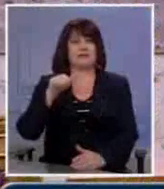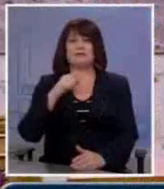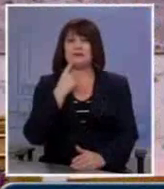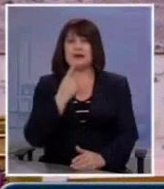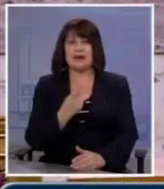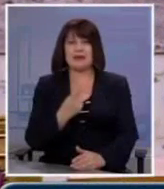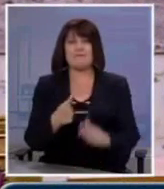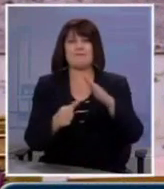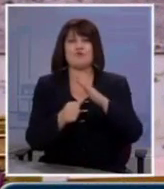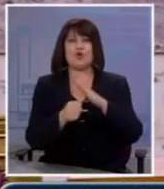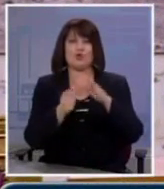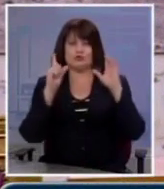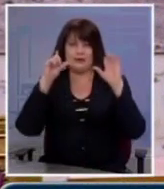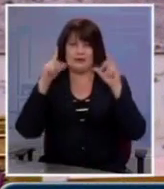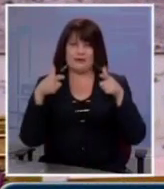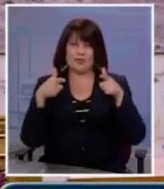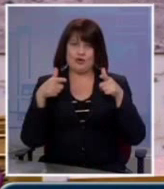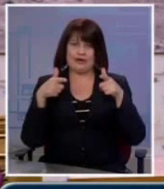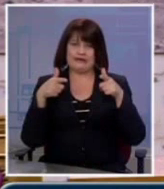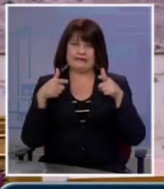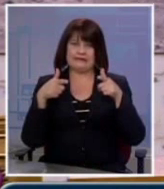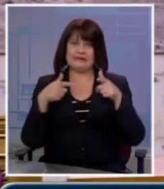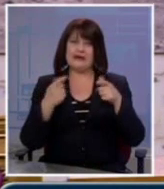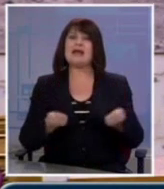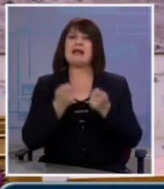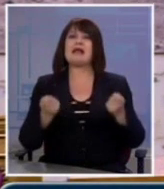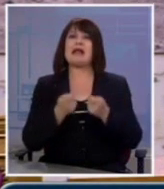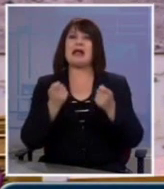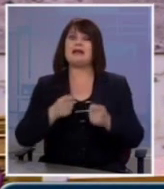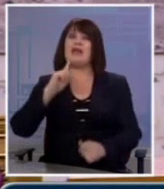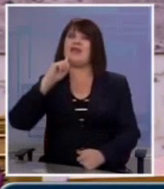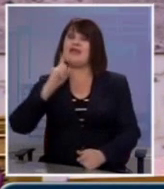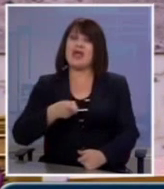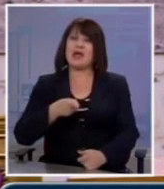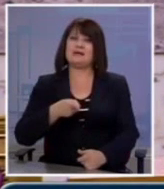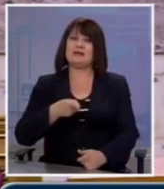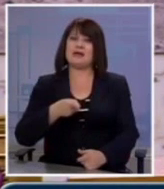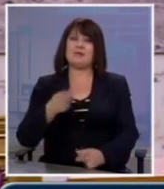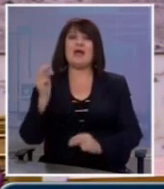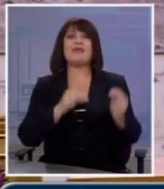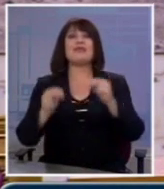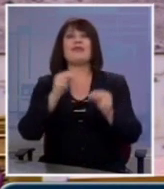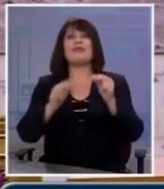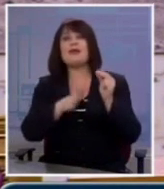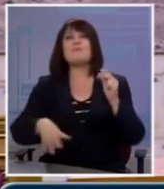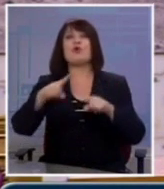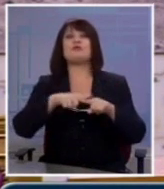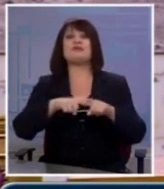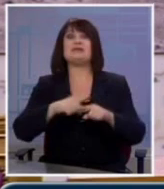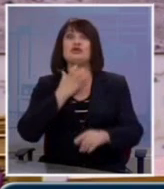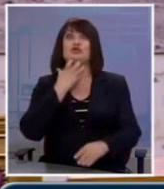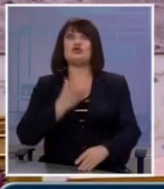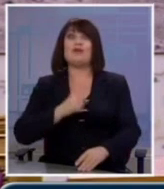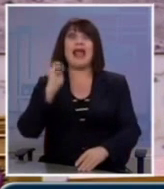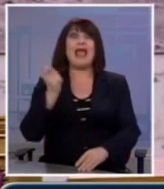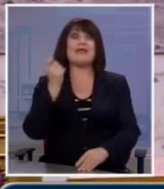ο Πρόεδρος της Δημοκρατίας προκηρύσει με διάταγμα δημοψήφισμα για κρίσιμα